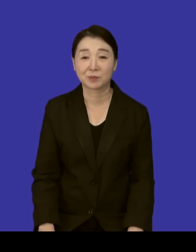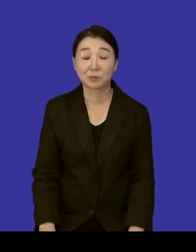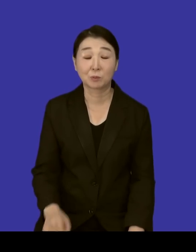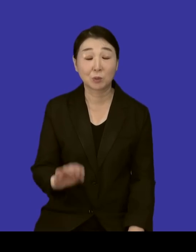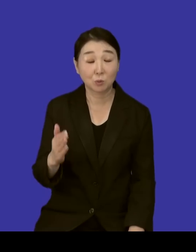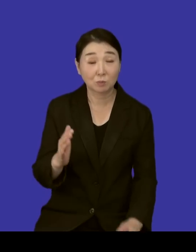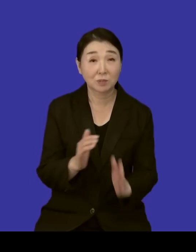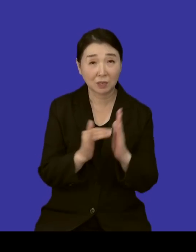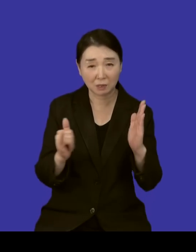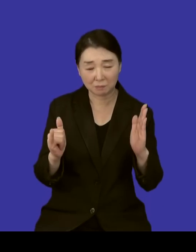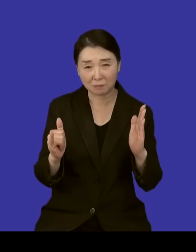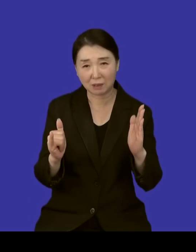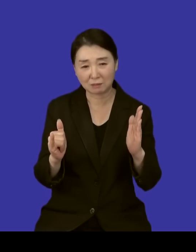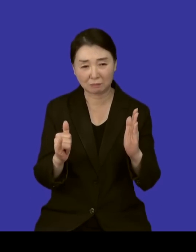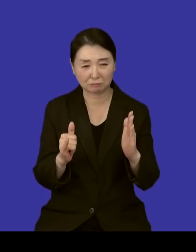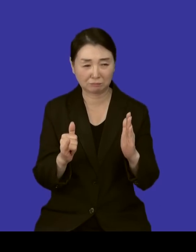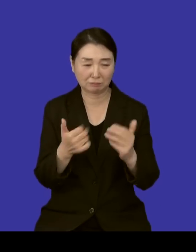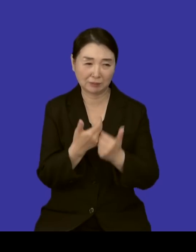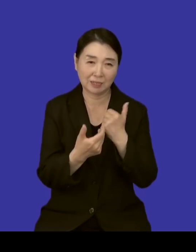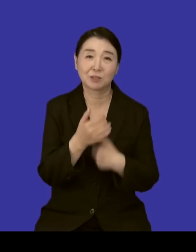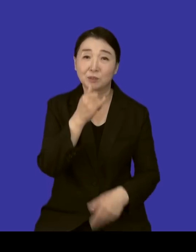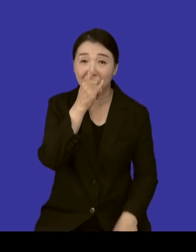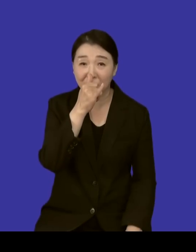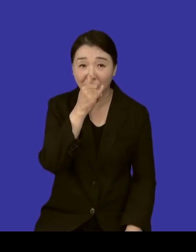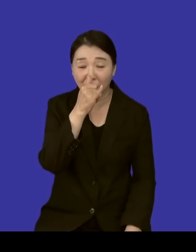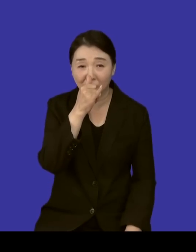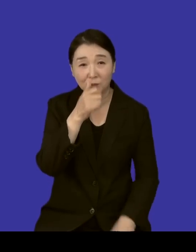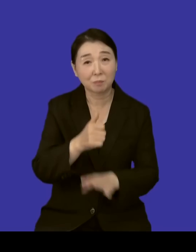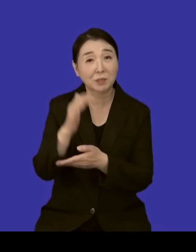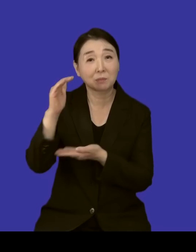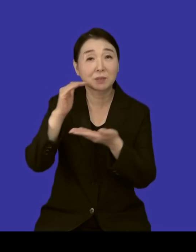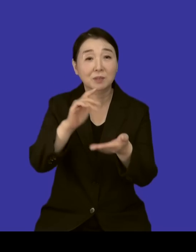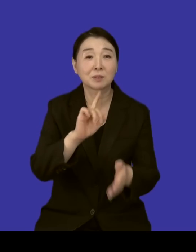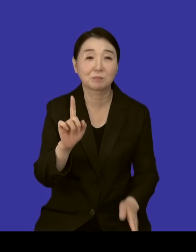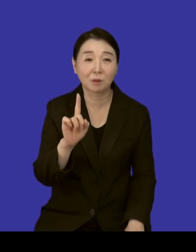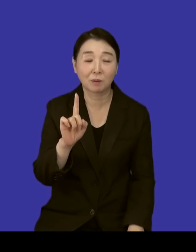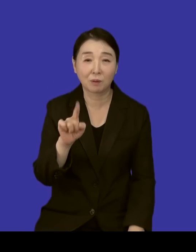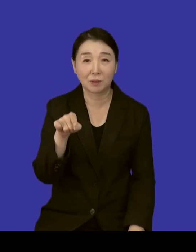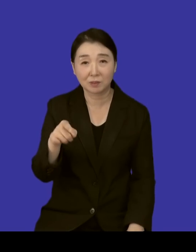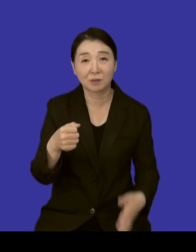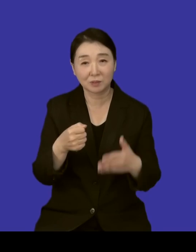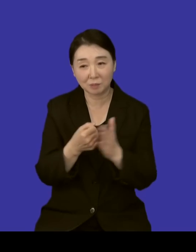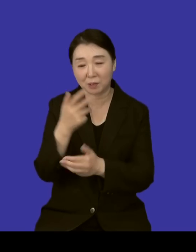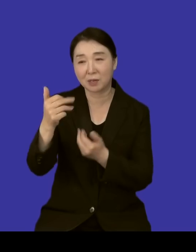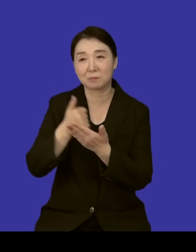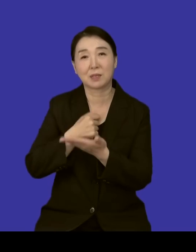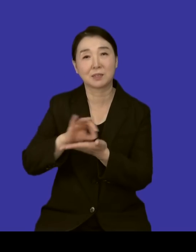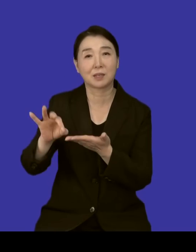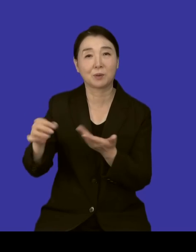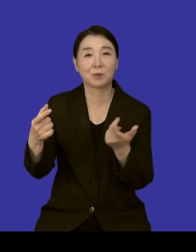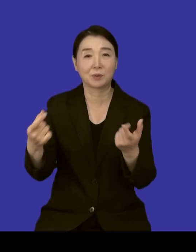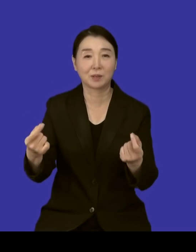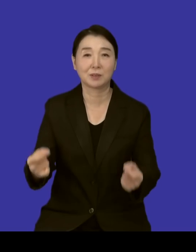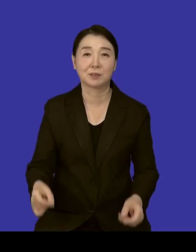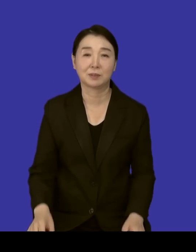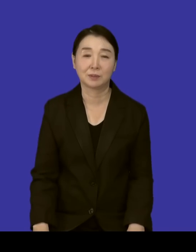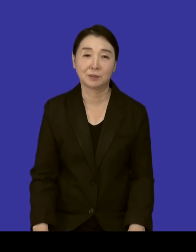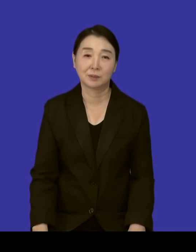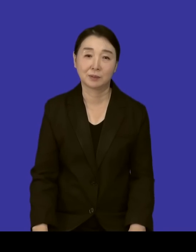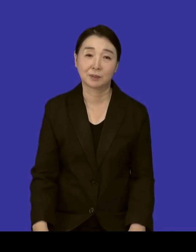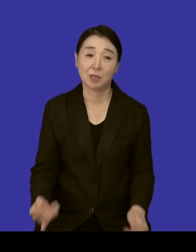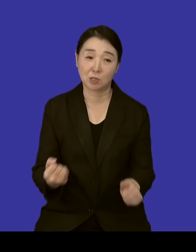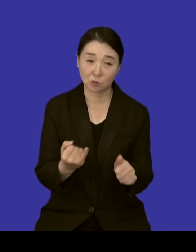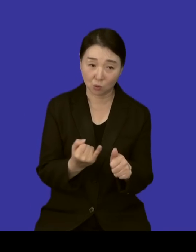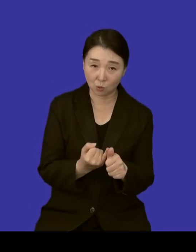불화를 겪고 있을 네네. 많은 현대인들에게 네. 어떤 메시지를 마지막으로 전해주세요? 그러니까 제가 그 일 때문에 하나님 저를 네. 이렇게 쓰시는데 네.